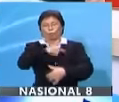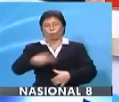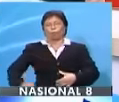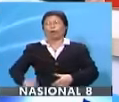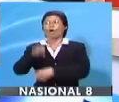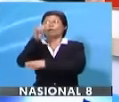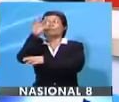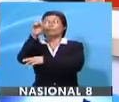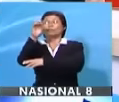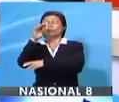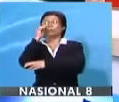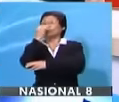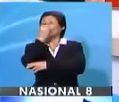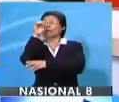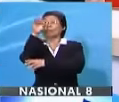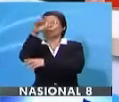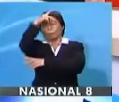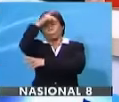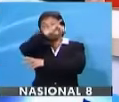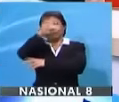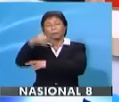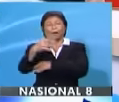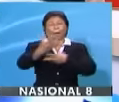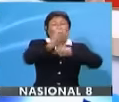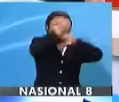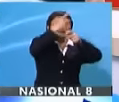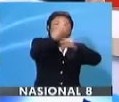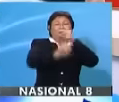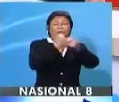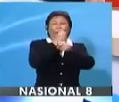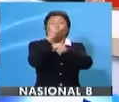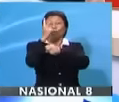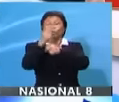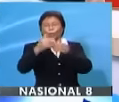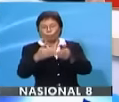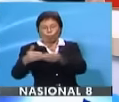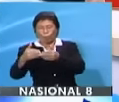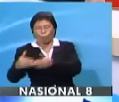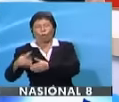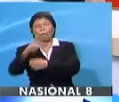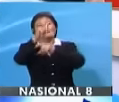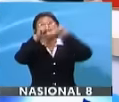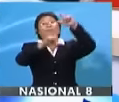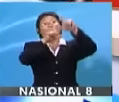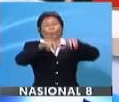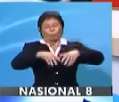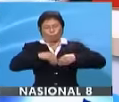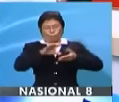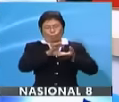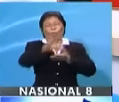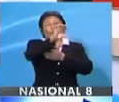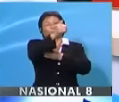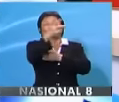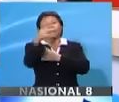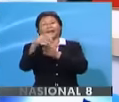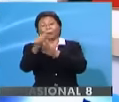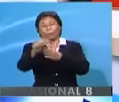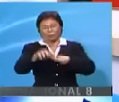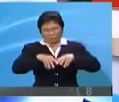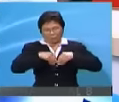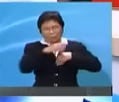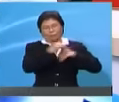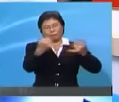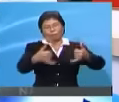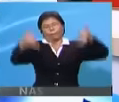Floria Putrajaya Garden Cup. Kemenangan tahun kedua berturut-turut itu melayakkan DBKL menerima wang tunai RM10,000